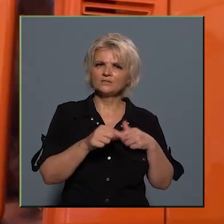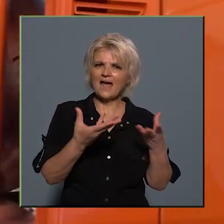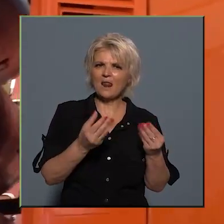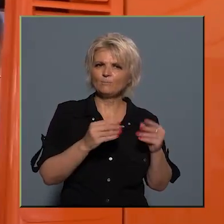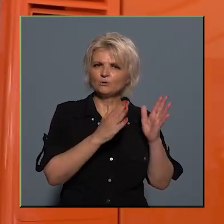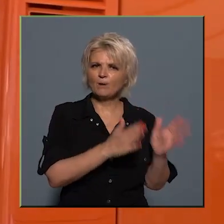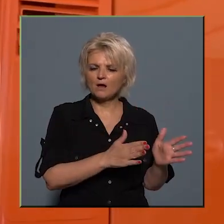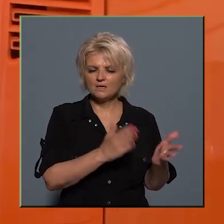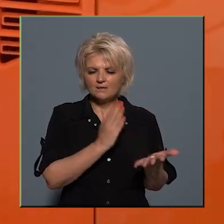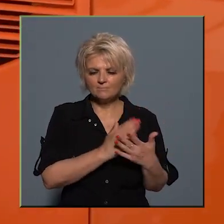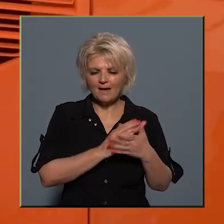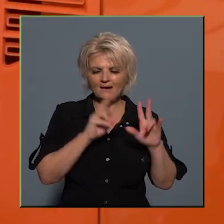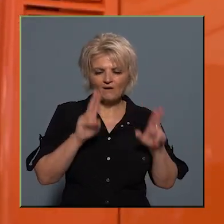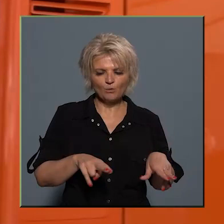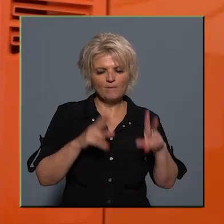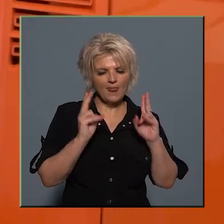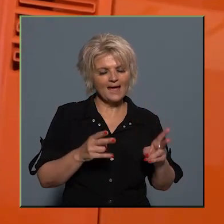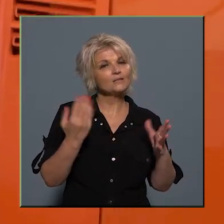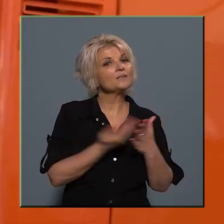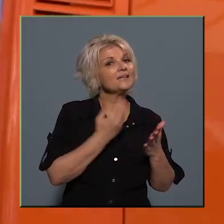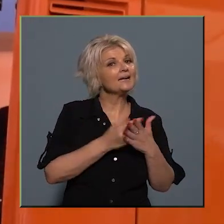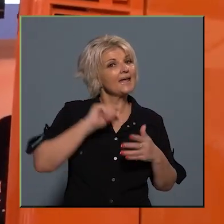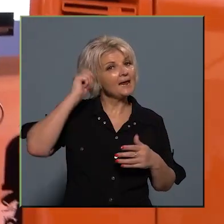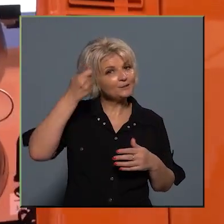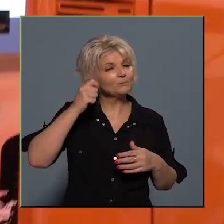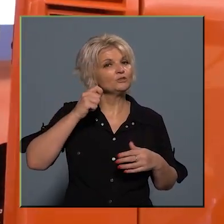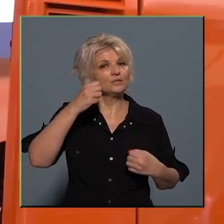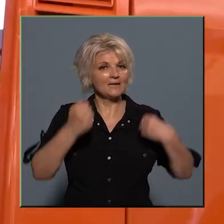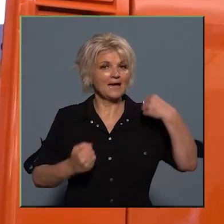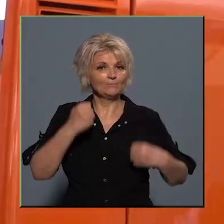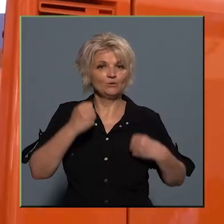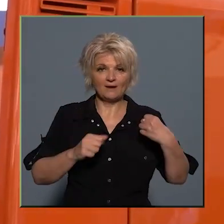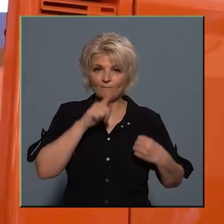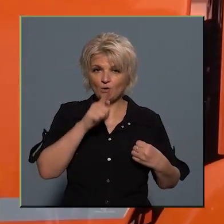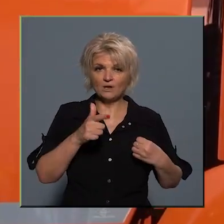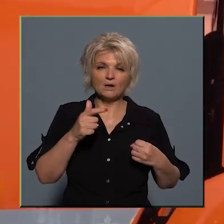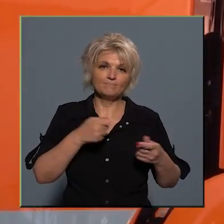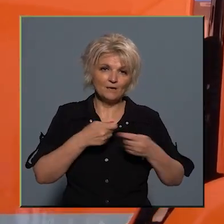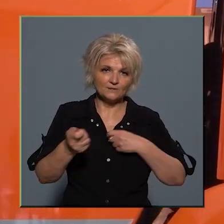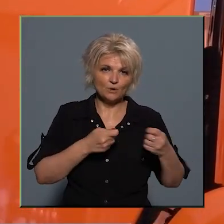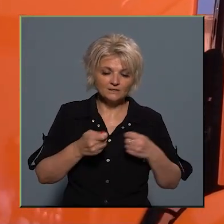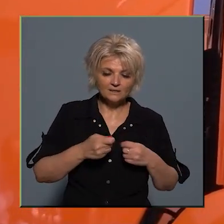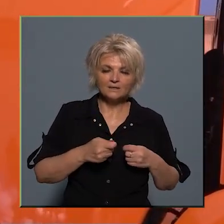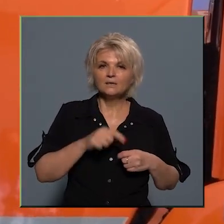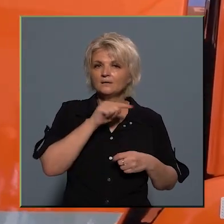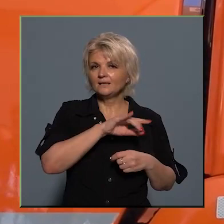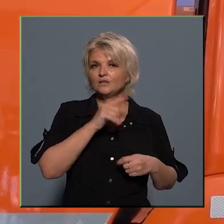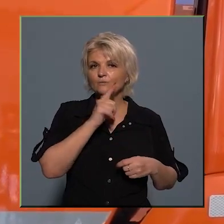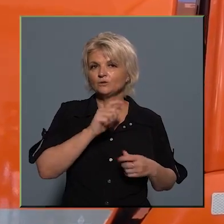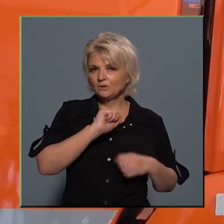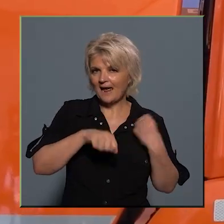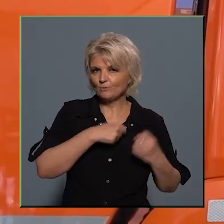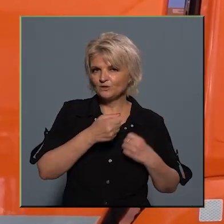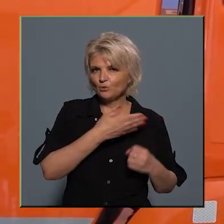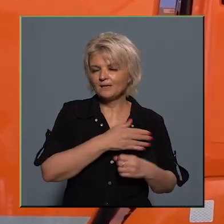állapotába, hogy már ténylegesen használható elektromos járművek lesznek a piacon, akkor majd ti is rámozdultok. Most